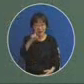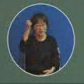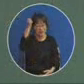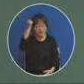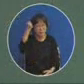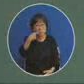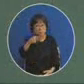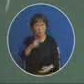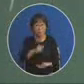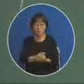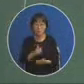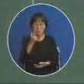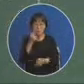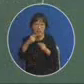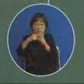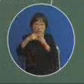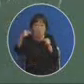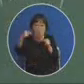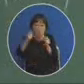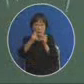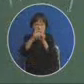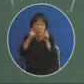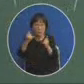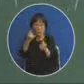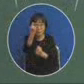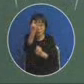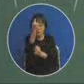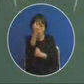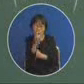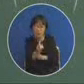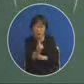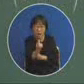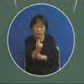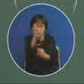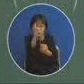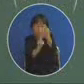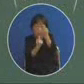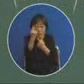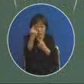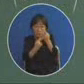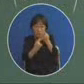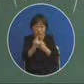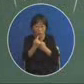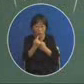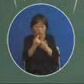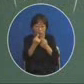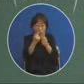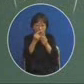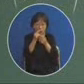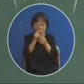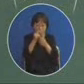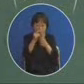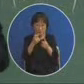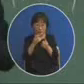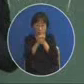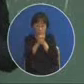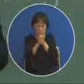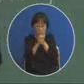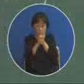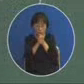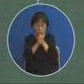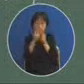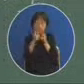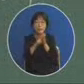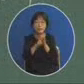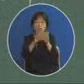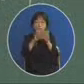일본인들이 와서 훈련 받을 수 있는 이거 기도해라. I just made one request and I said, pray for this missions room so that the Japanese people can come to